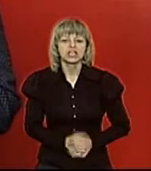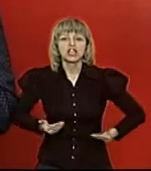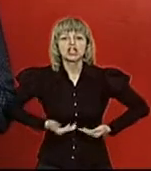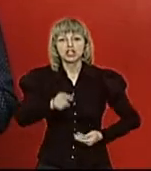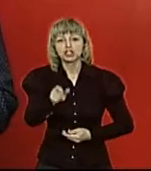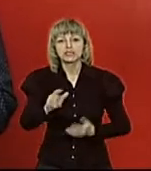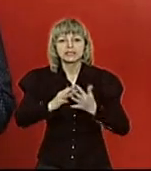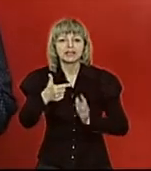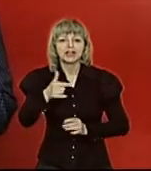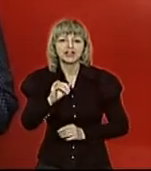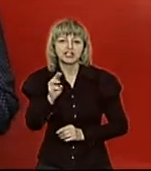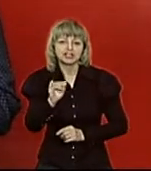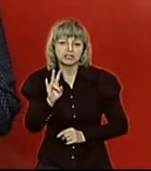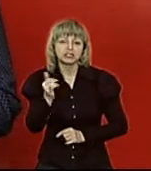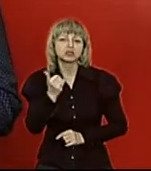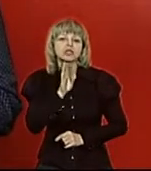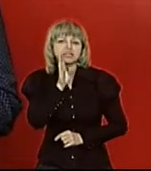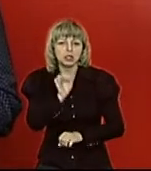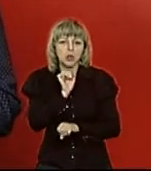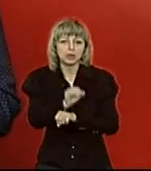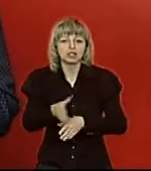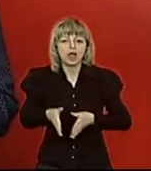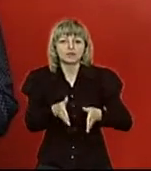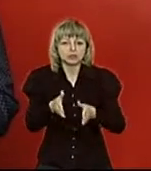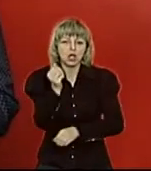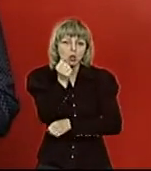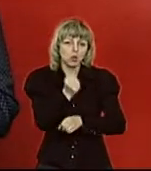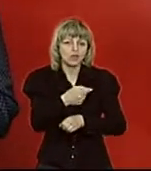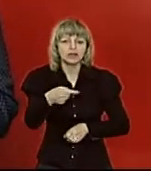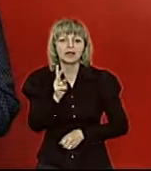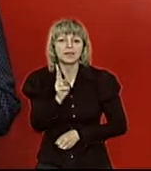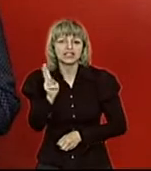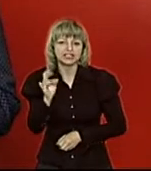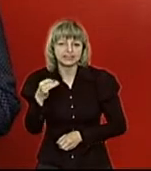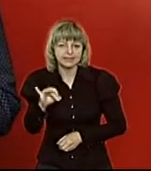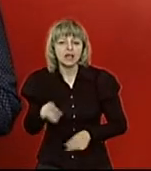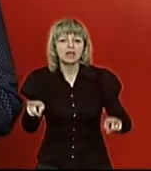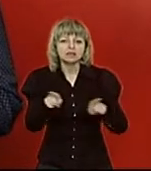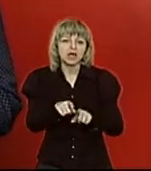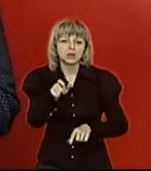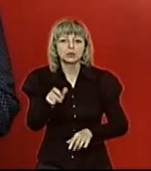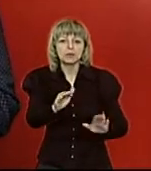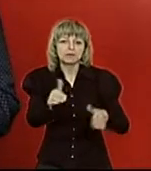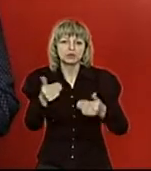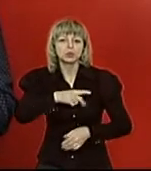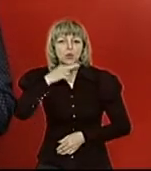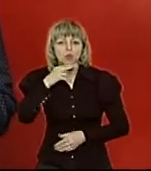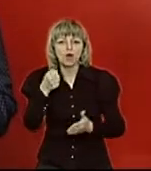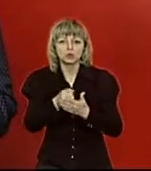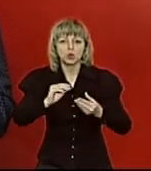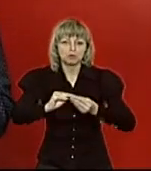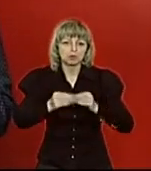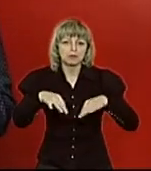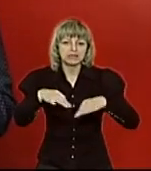Жителі села Гішин сьогодні зранку перекрили автошлях Ковель-Камінь-Каширський. В такий спосіб люди привернули увагу до